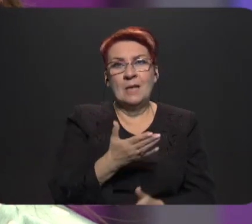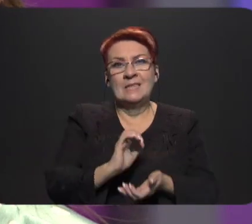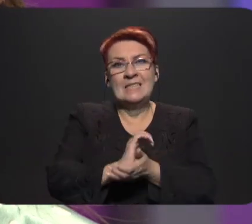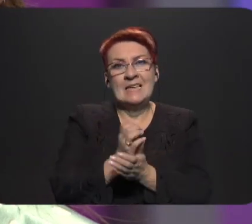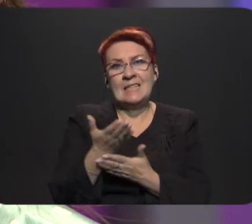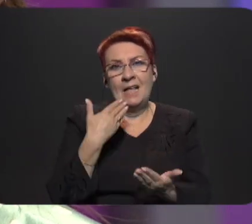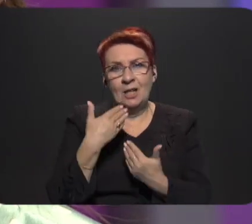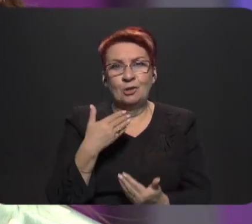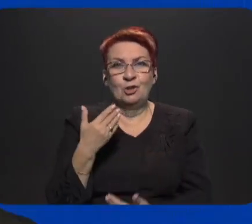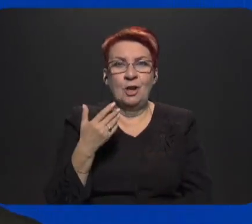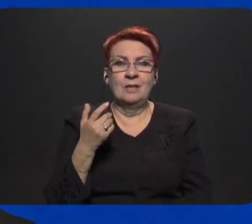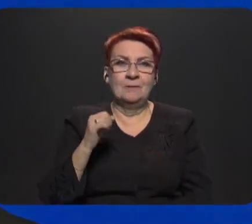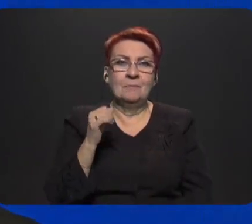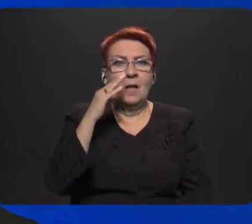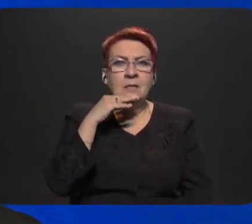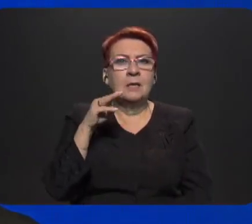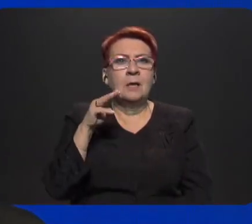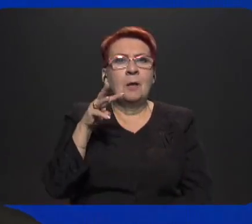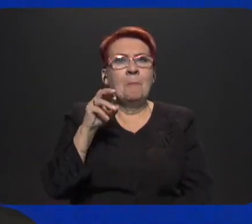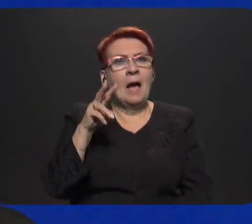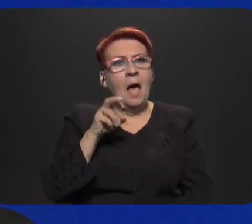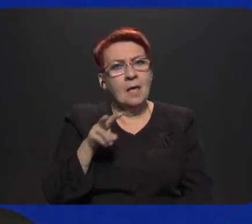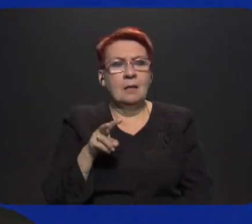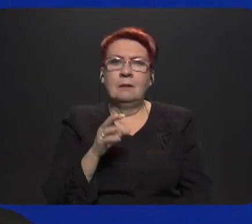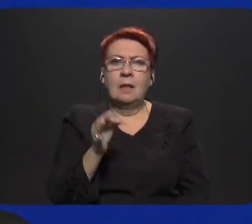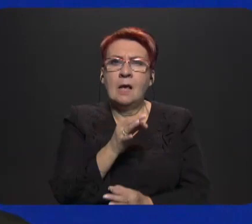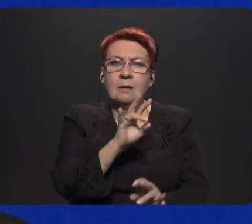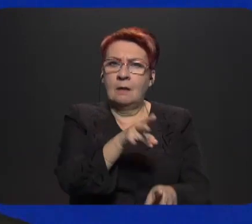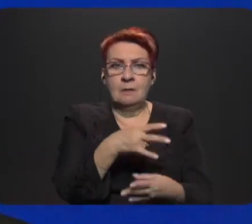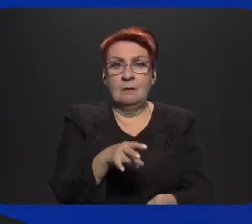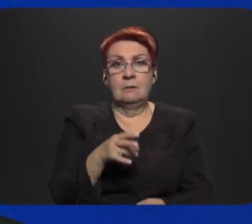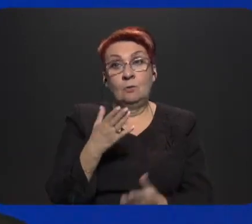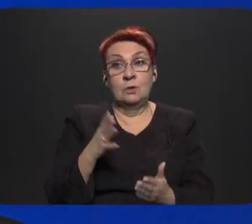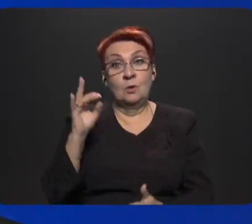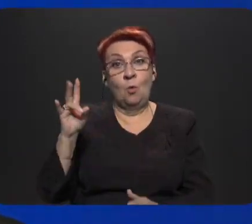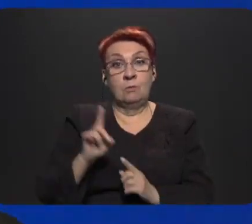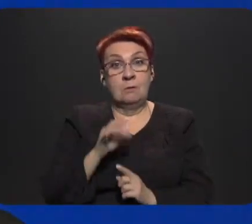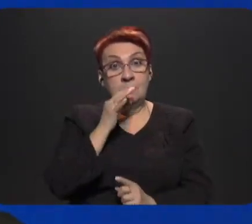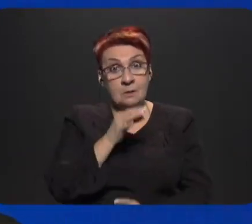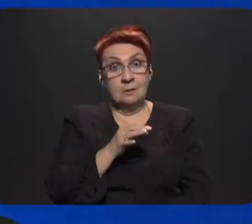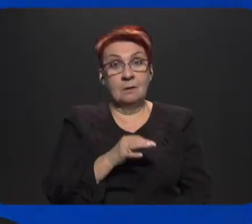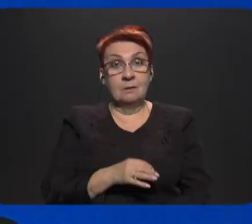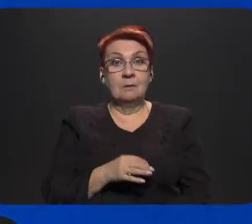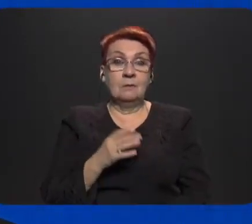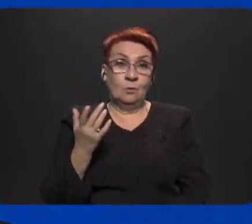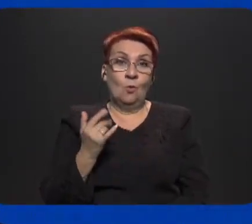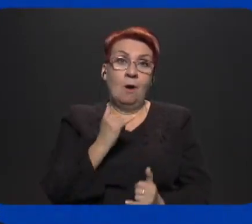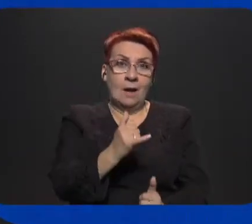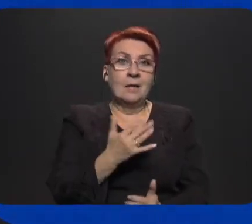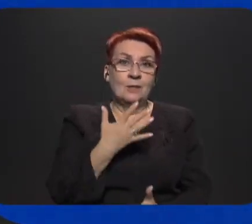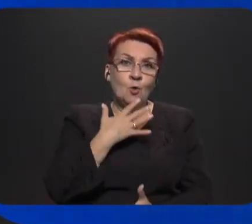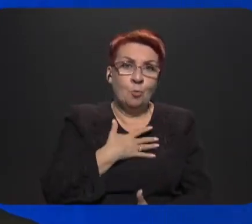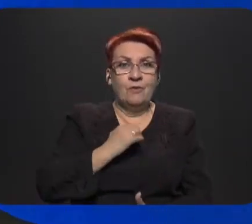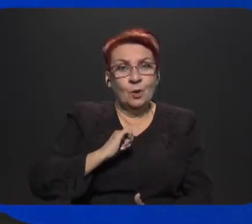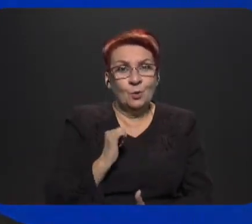отношения. И он сказал, отец Михаил, никогда. Но я думаю, ну раз он так сказал, потому что он сказал ведь от любви, значит, тут